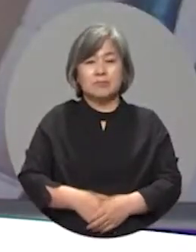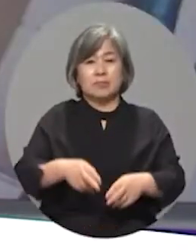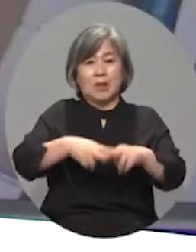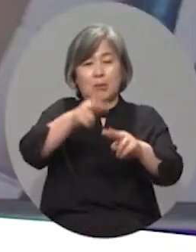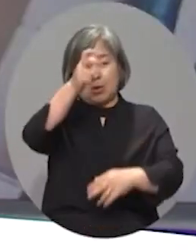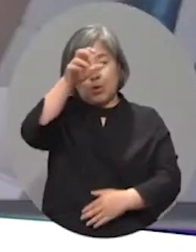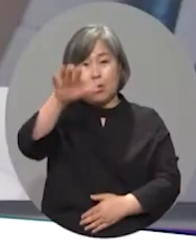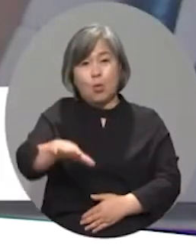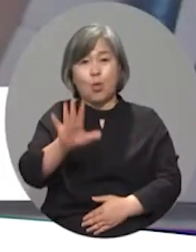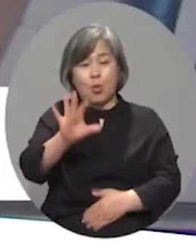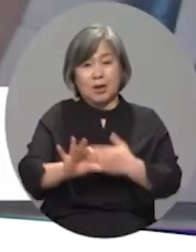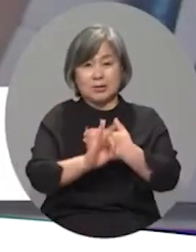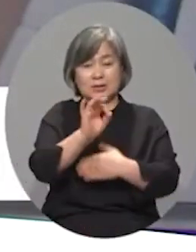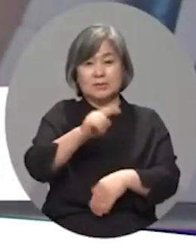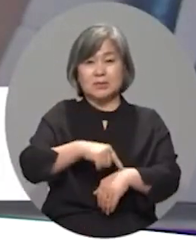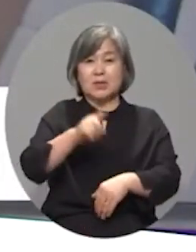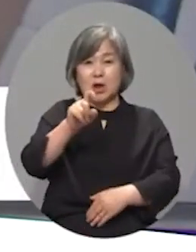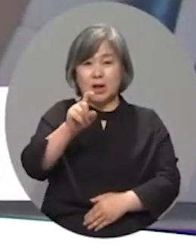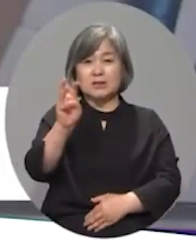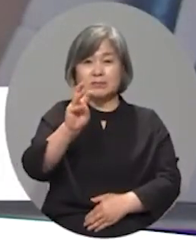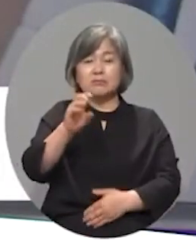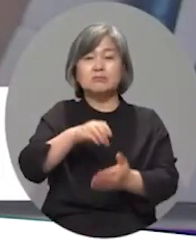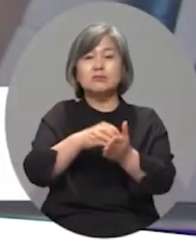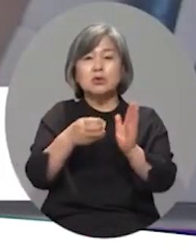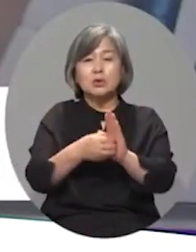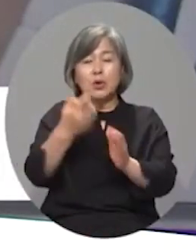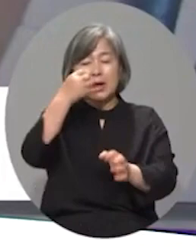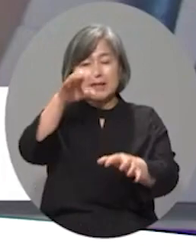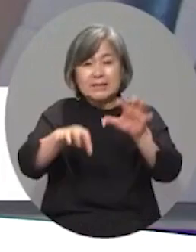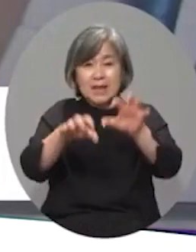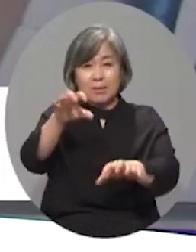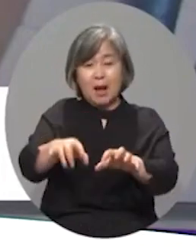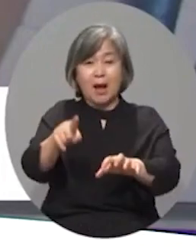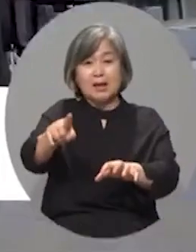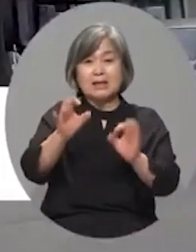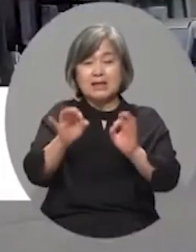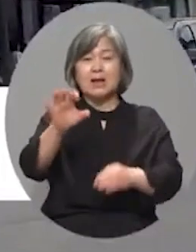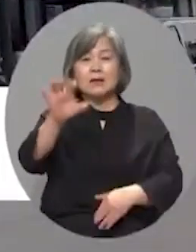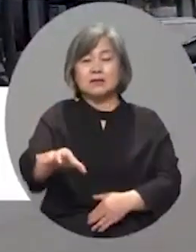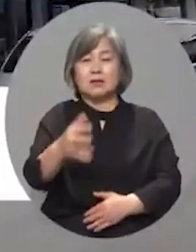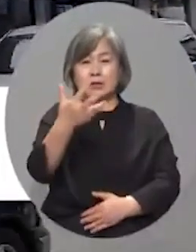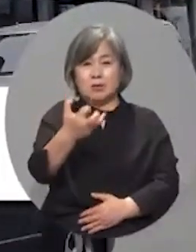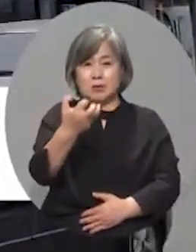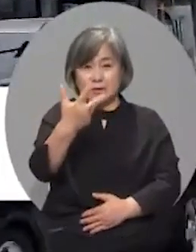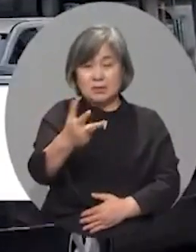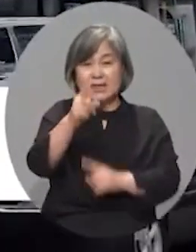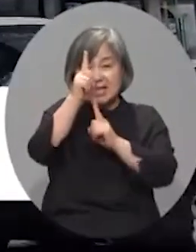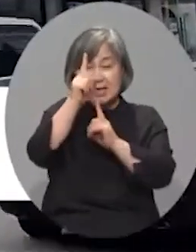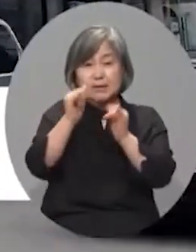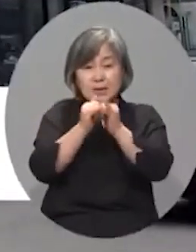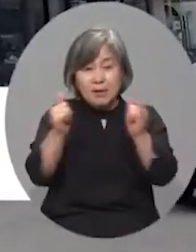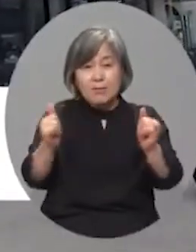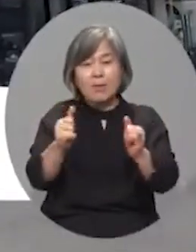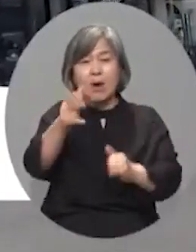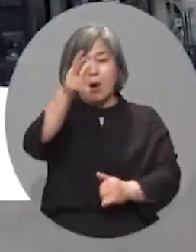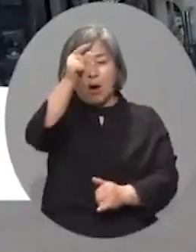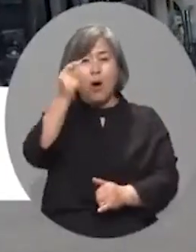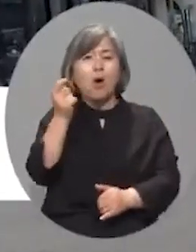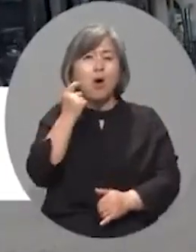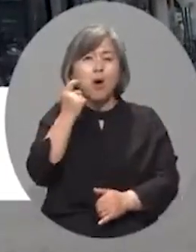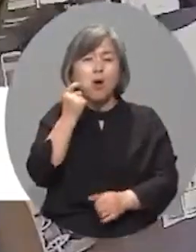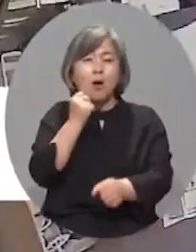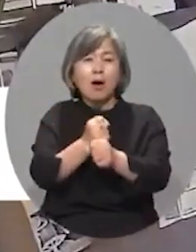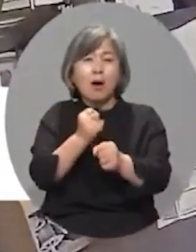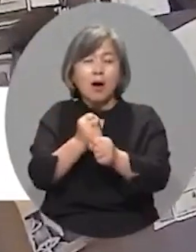남은 경찰서는 오늘 오전 11시 반쯤 남은 새마을금고 본점 에서 88 쌀 이모씨가 경찰을 사칭한 보이스피싱